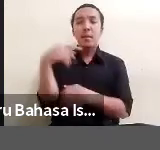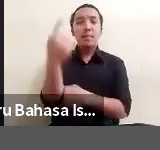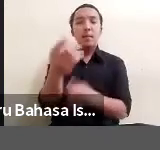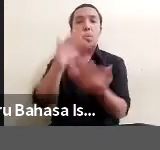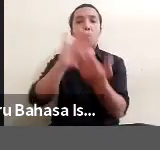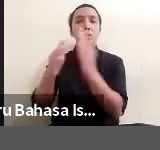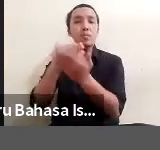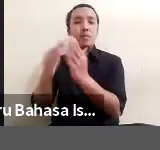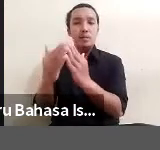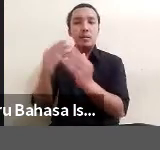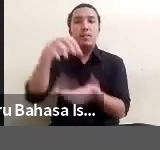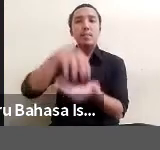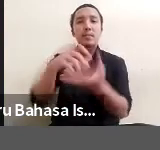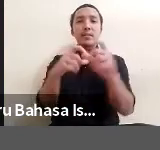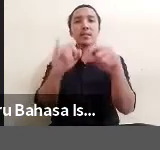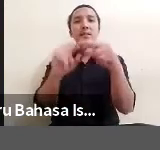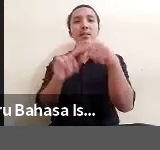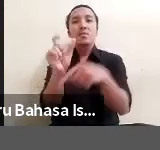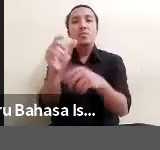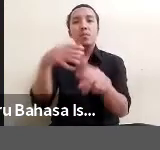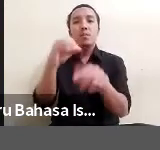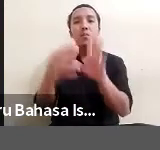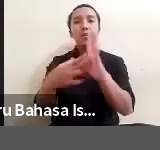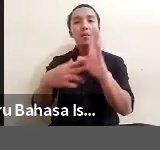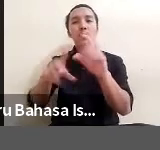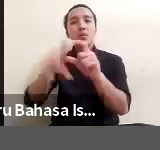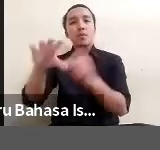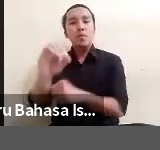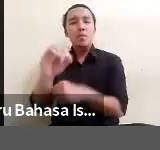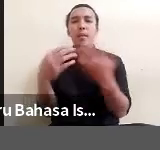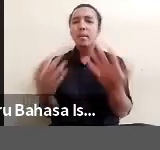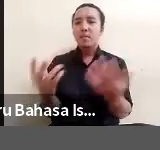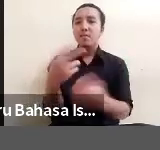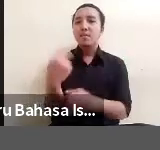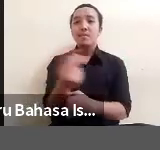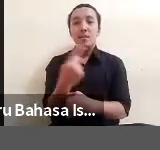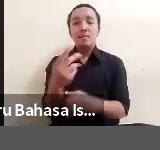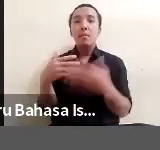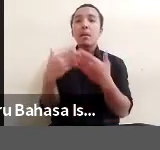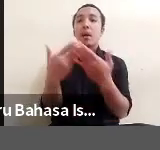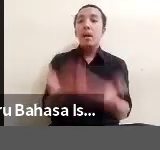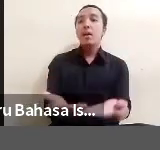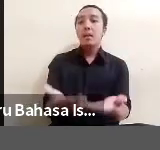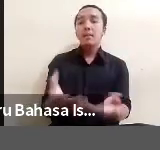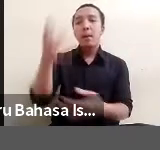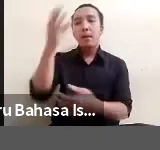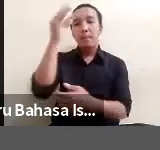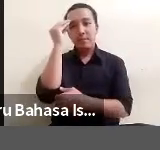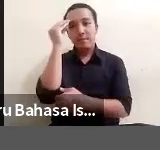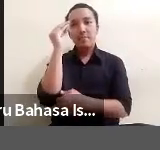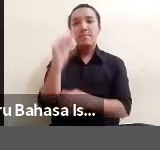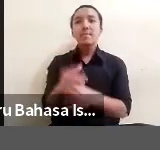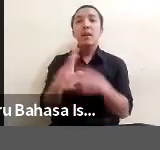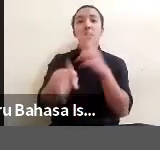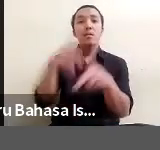ada di Situ Bondo. Bagaimana kita juga memberikan pemahaman bahwa isu disabilitas bukan